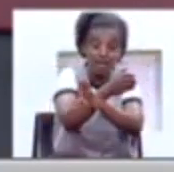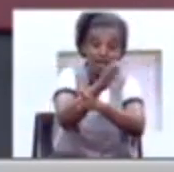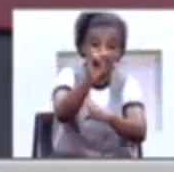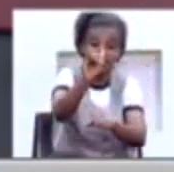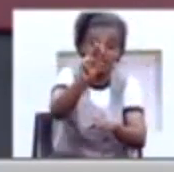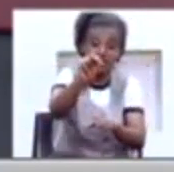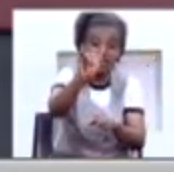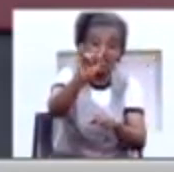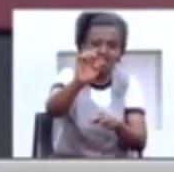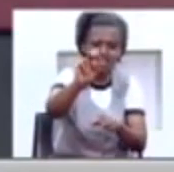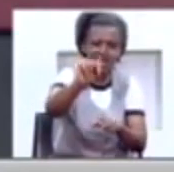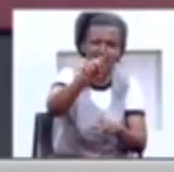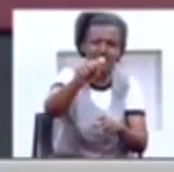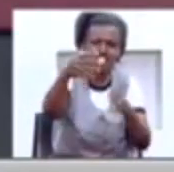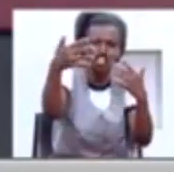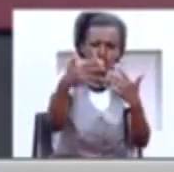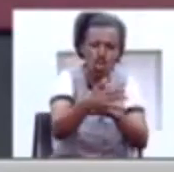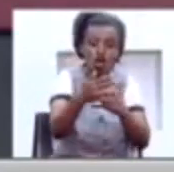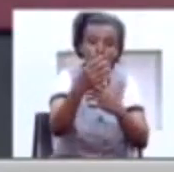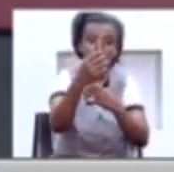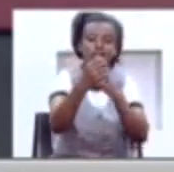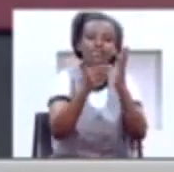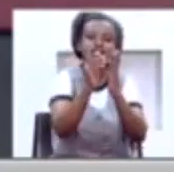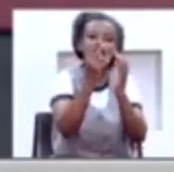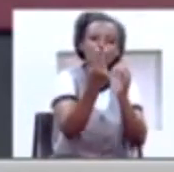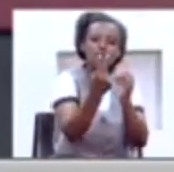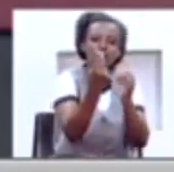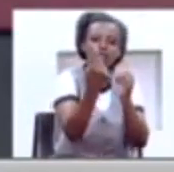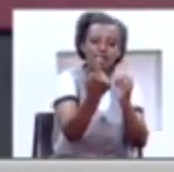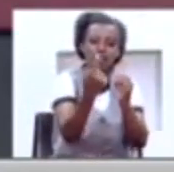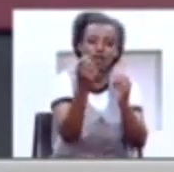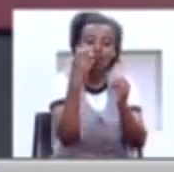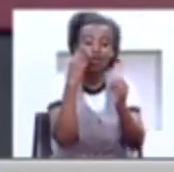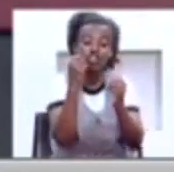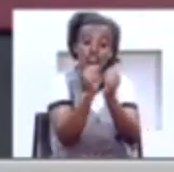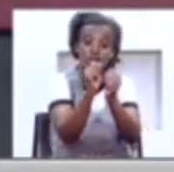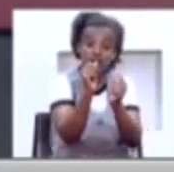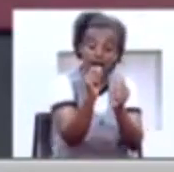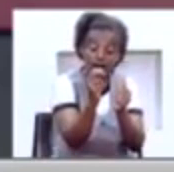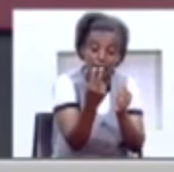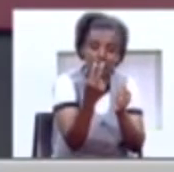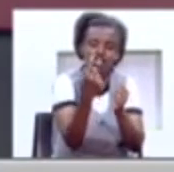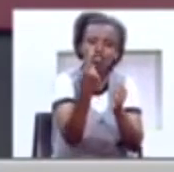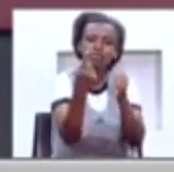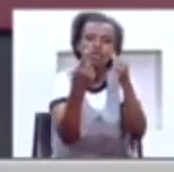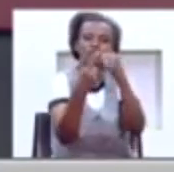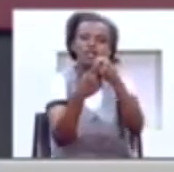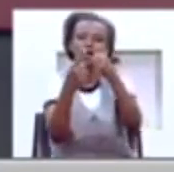zitera inyenzi zateye ku itariki 21 z'ukwa 12 1963